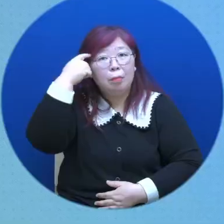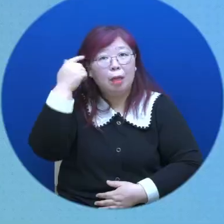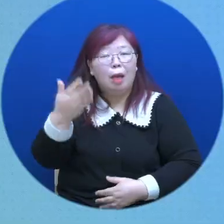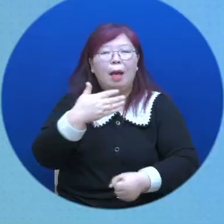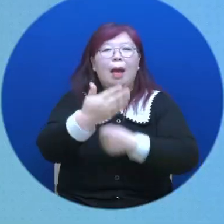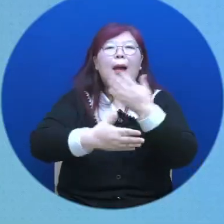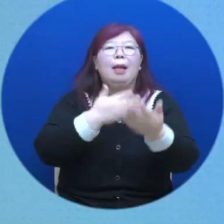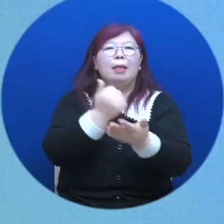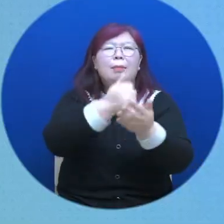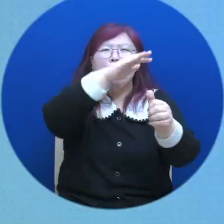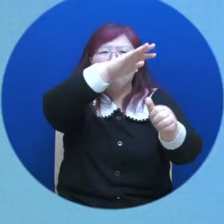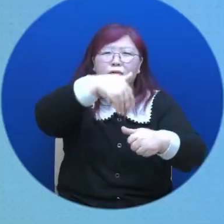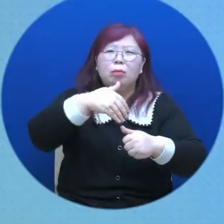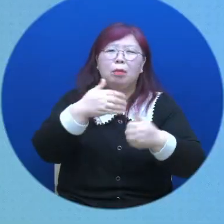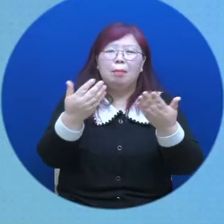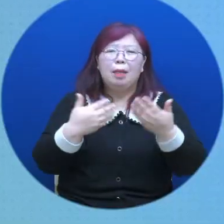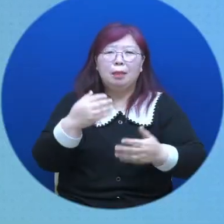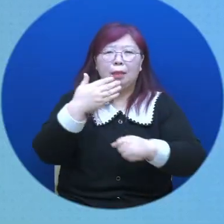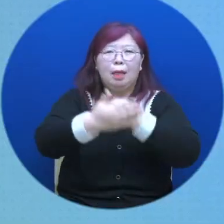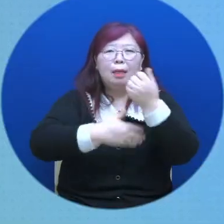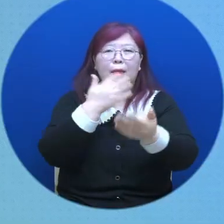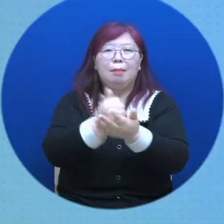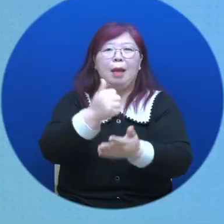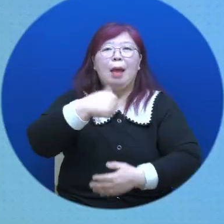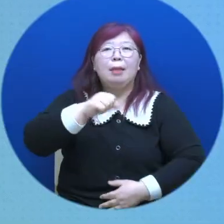하나님의 부름을 받은 하나님의 자녀입니다.